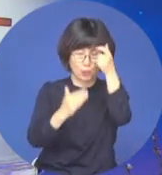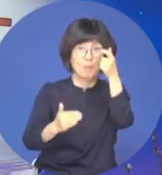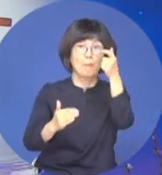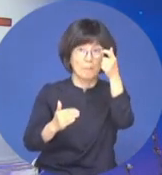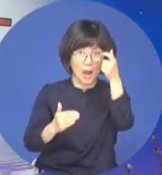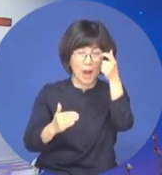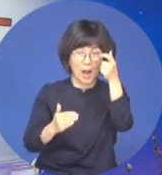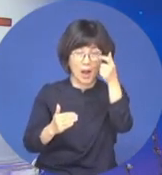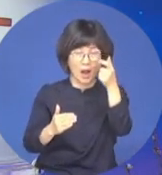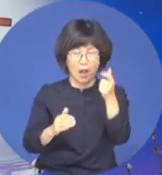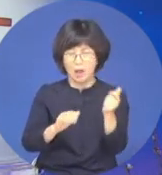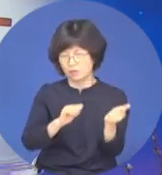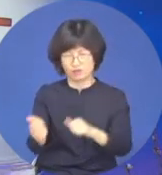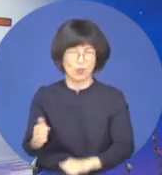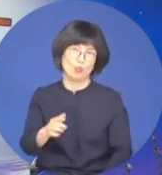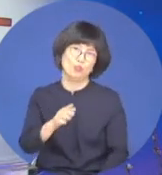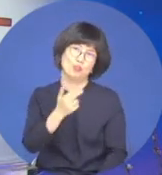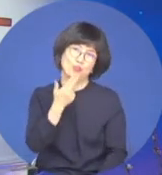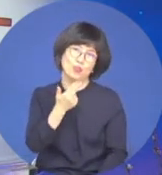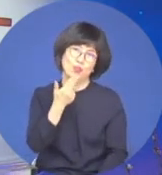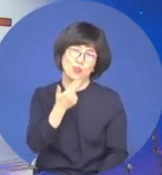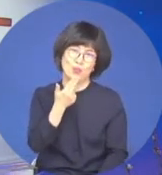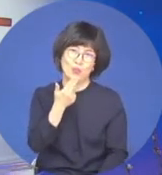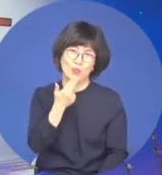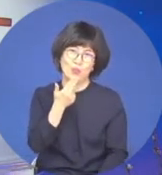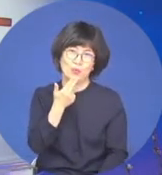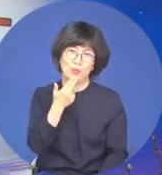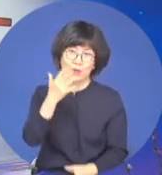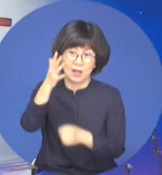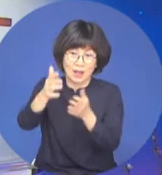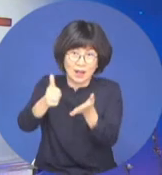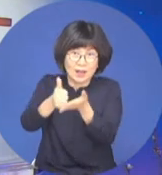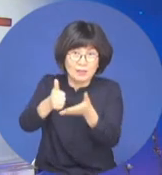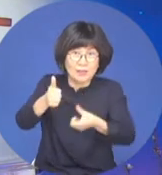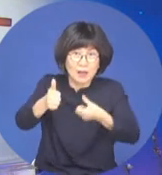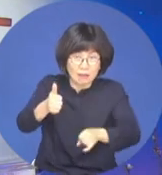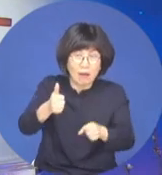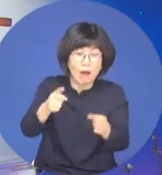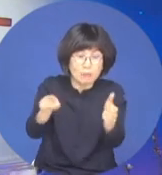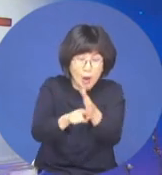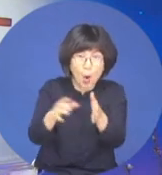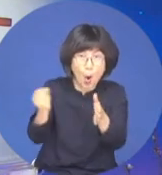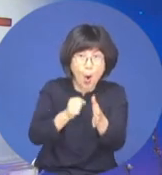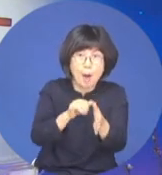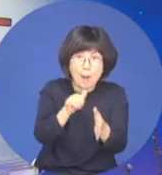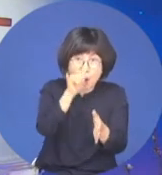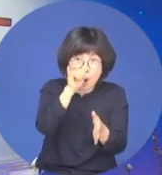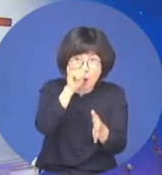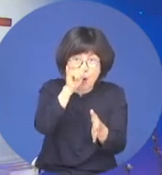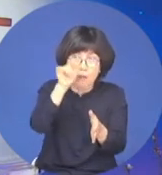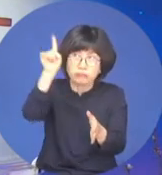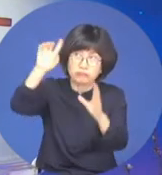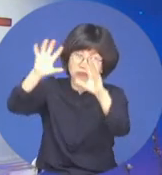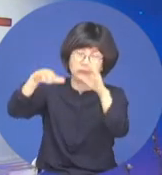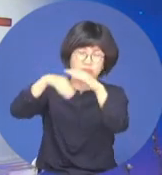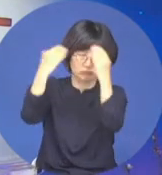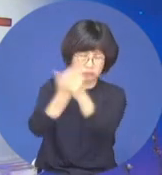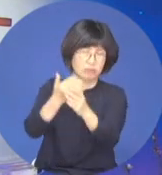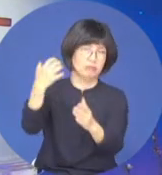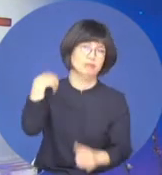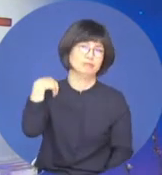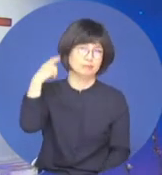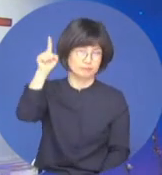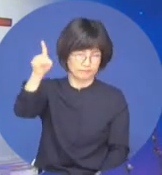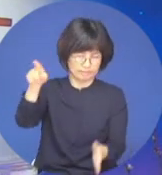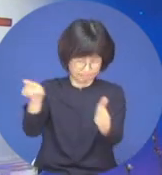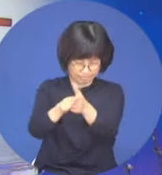믿음으로 진실로 믿음으로 말미암아 하나님의 자녀가 됐다? 이 사람은 천국까지 주님이 책임지십니다. 믿으시기 바랍니다. 절대